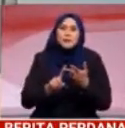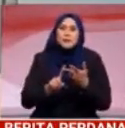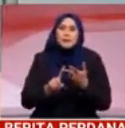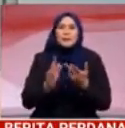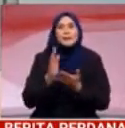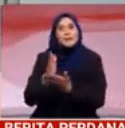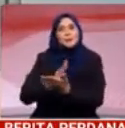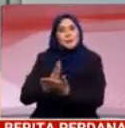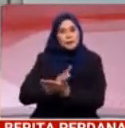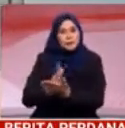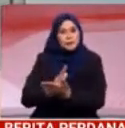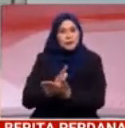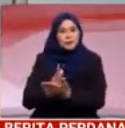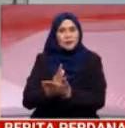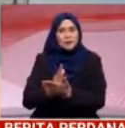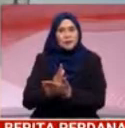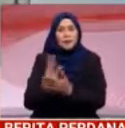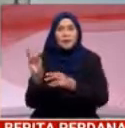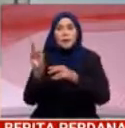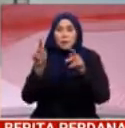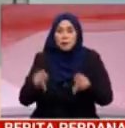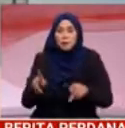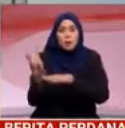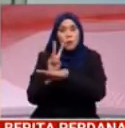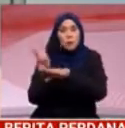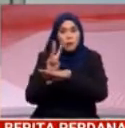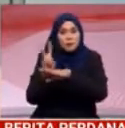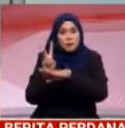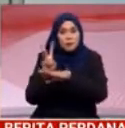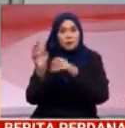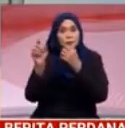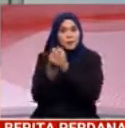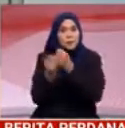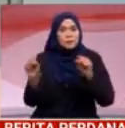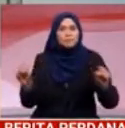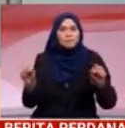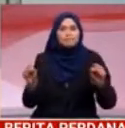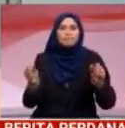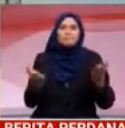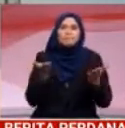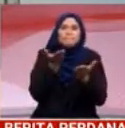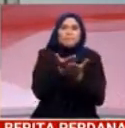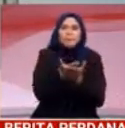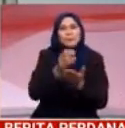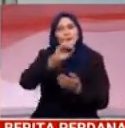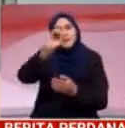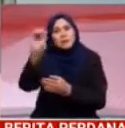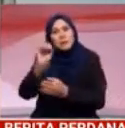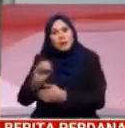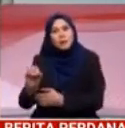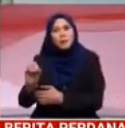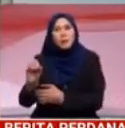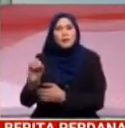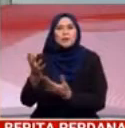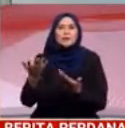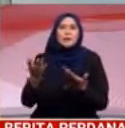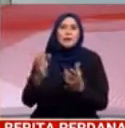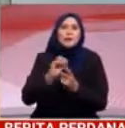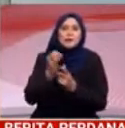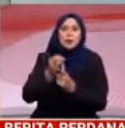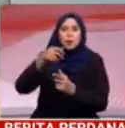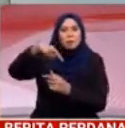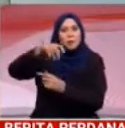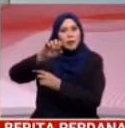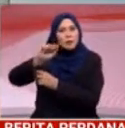langkah sementara, mungkin pihak pawagam boleh menyediakan tawaran-tawaran menarik dengan diskaun, package-package yang